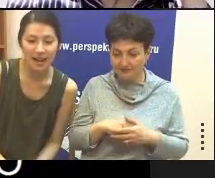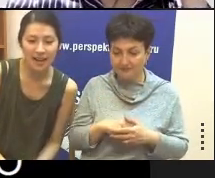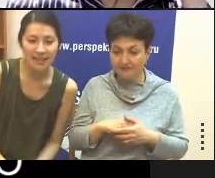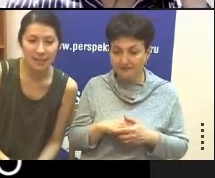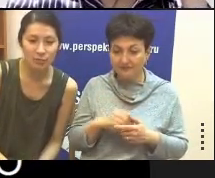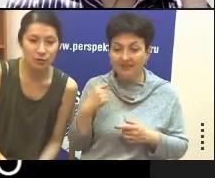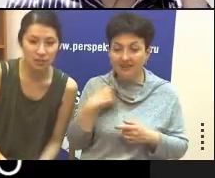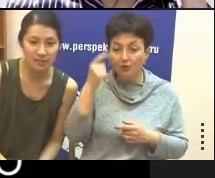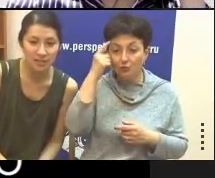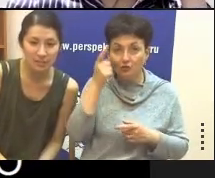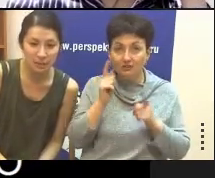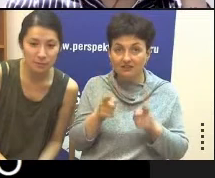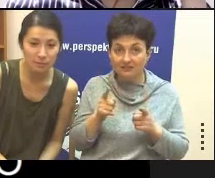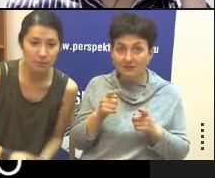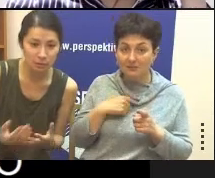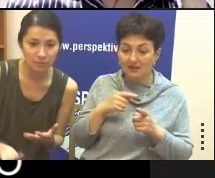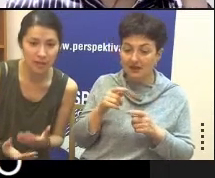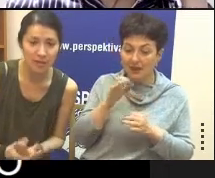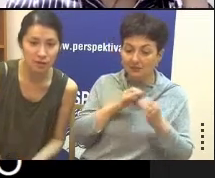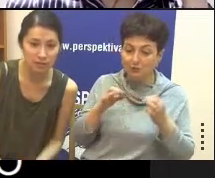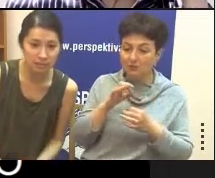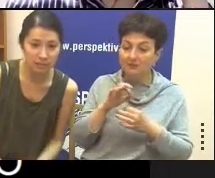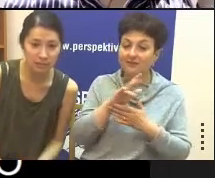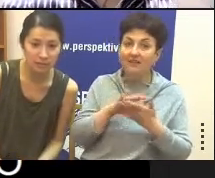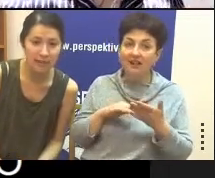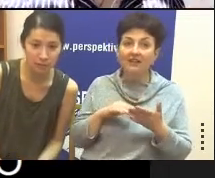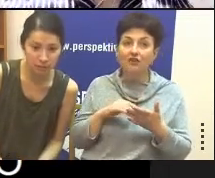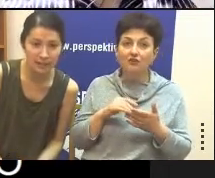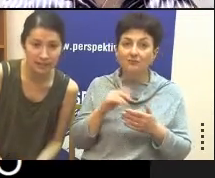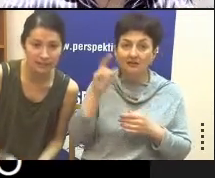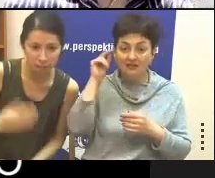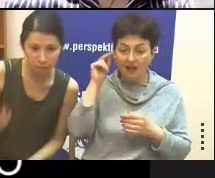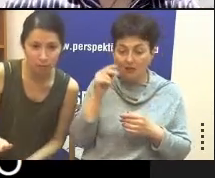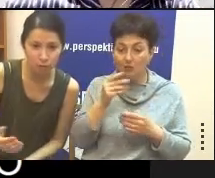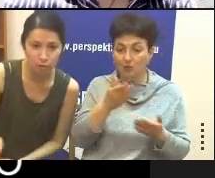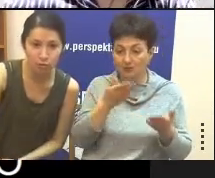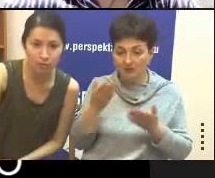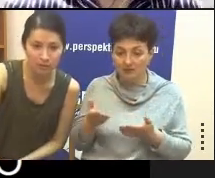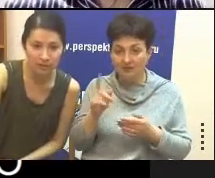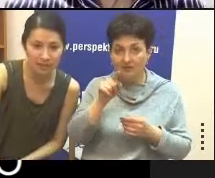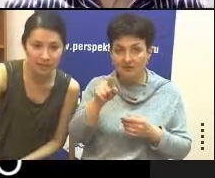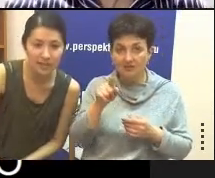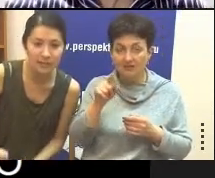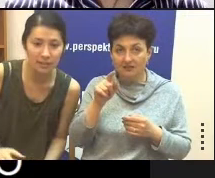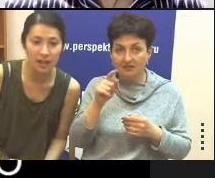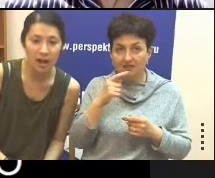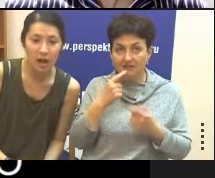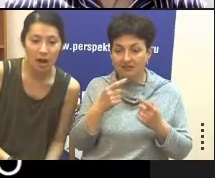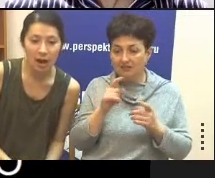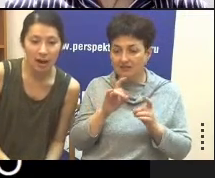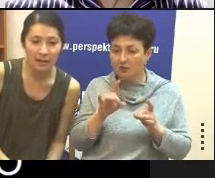А, я думаю, что действительно мы обсудим потом в дальнейшем дату, да, то, что ты